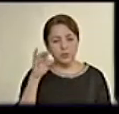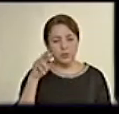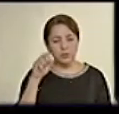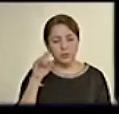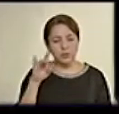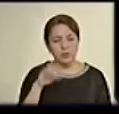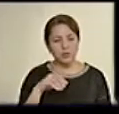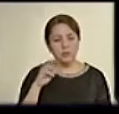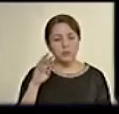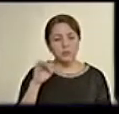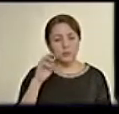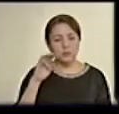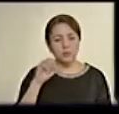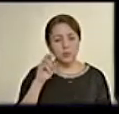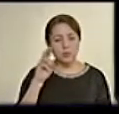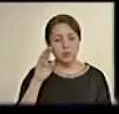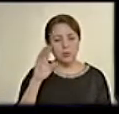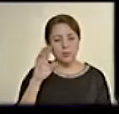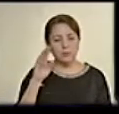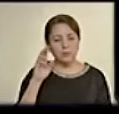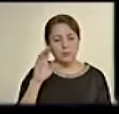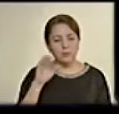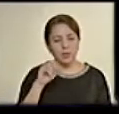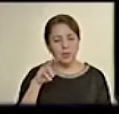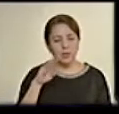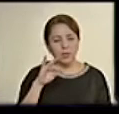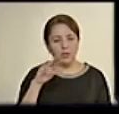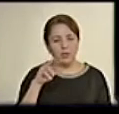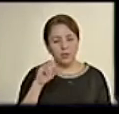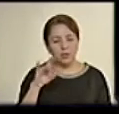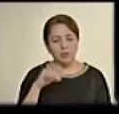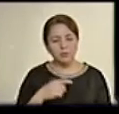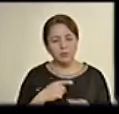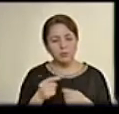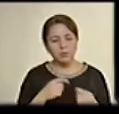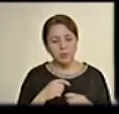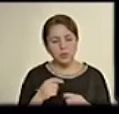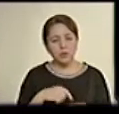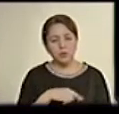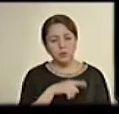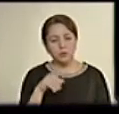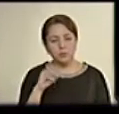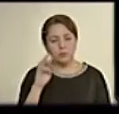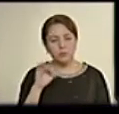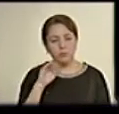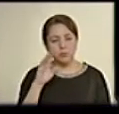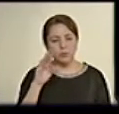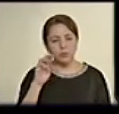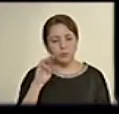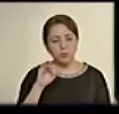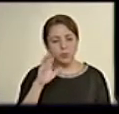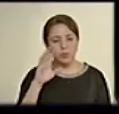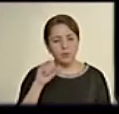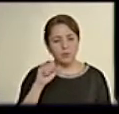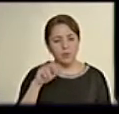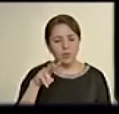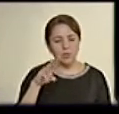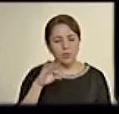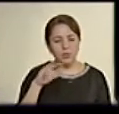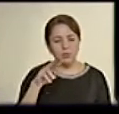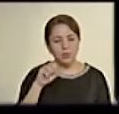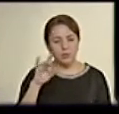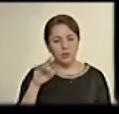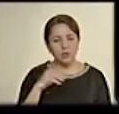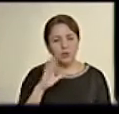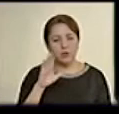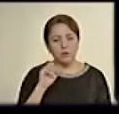mudarrislar va mutavallilar boshqargan. Mutavalli vaqf yerlarini boshqaruvchisi. Chunki vaqf yerlar ham katta-katta yerlar